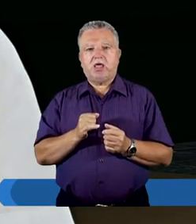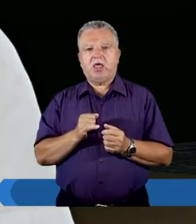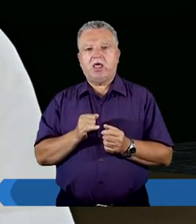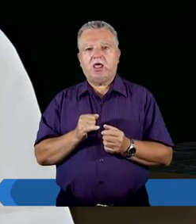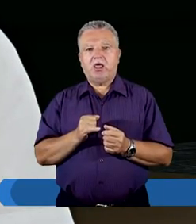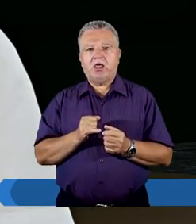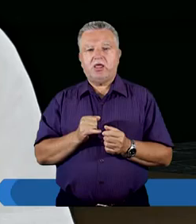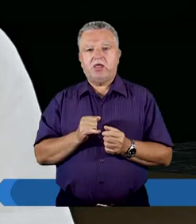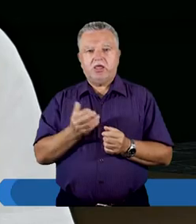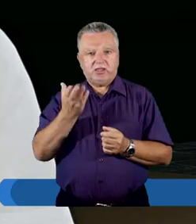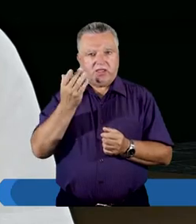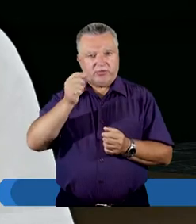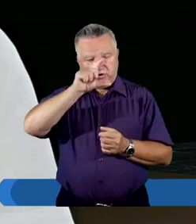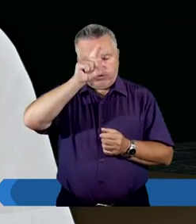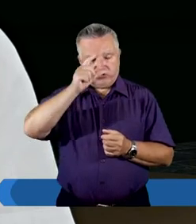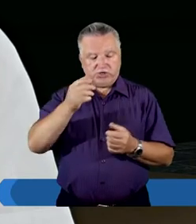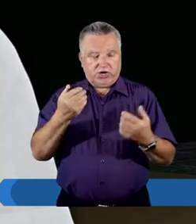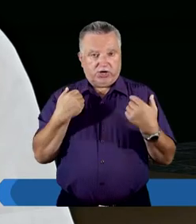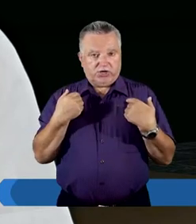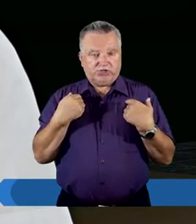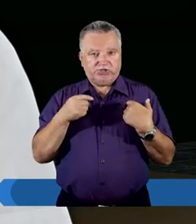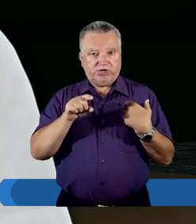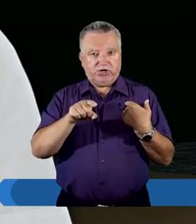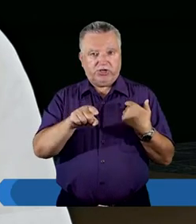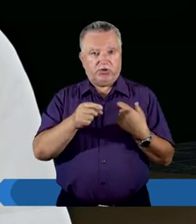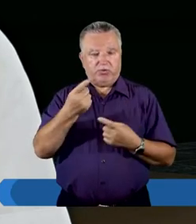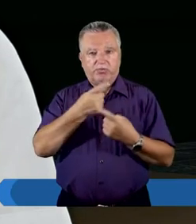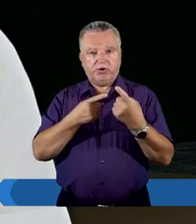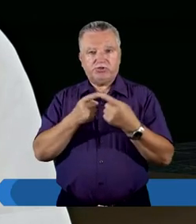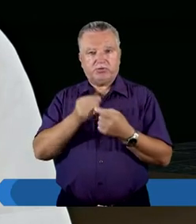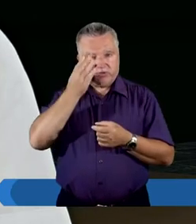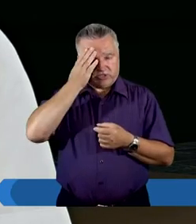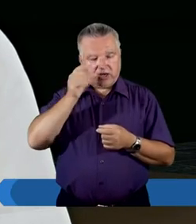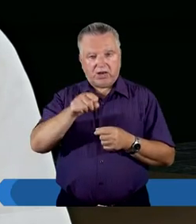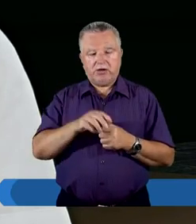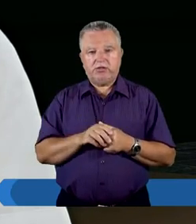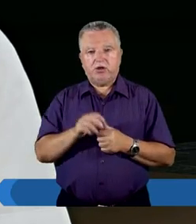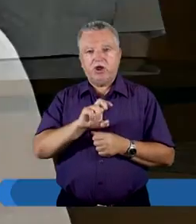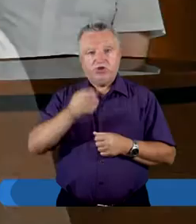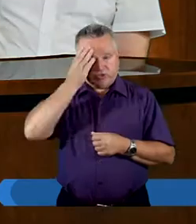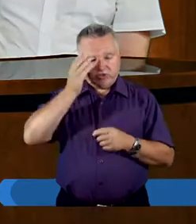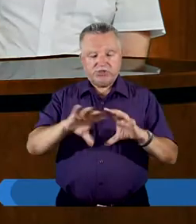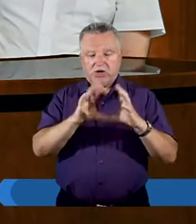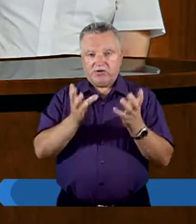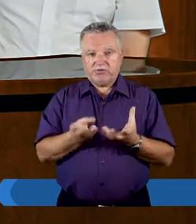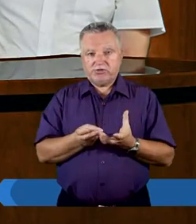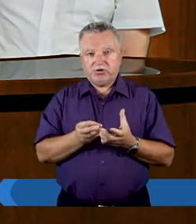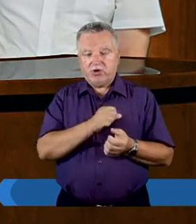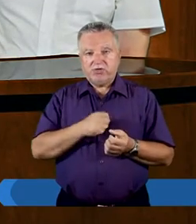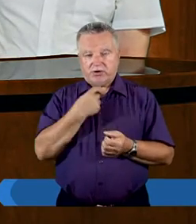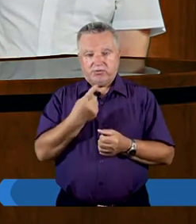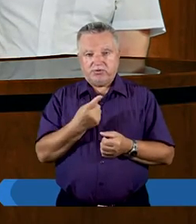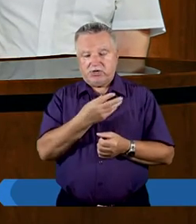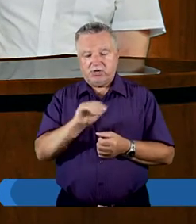patriarchowie byli przekonani, żyli tą prawdą, wiedzieli, znali ją. Mhm. Czy wiedzieli wszystko? Sam zasugerowałeś?